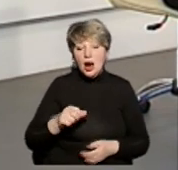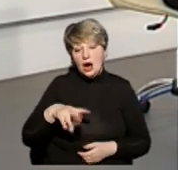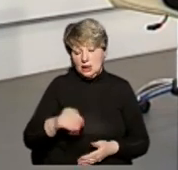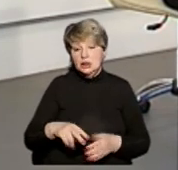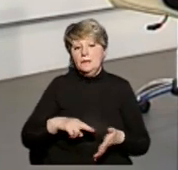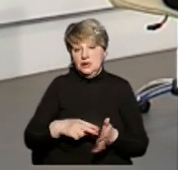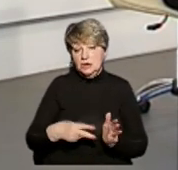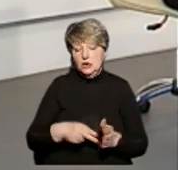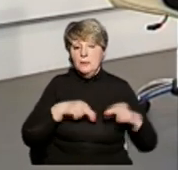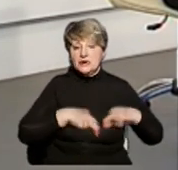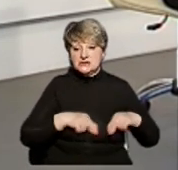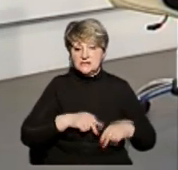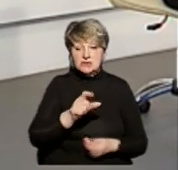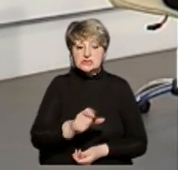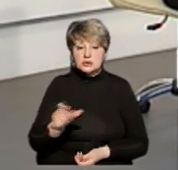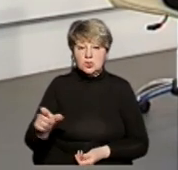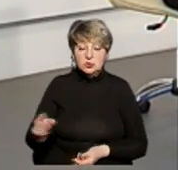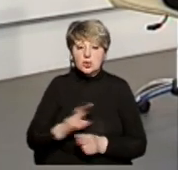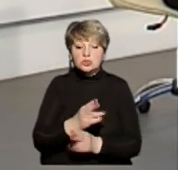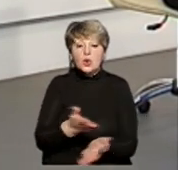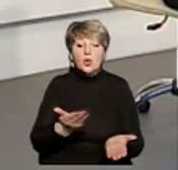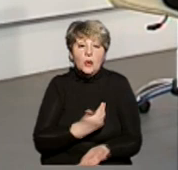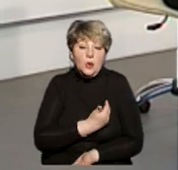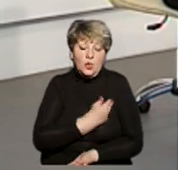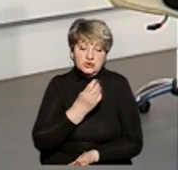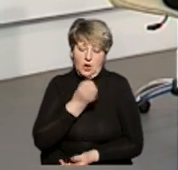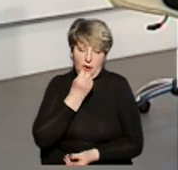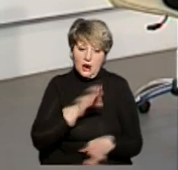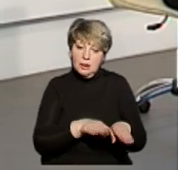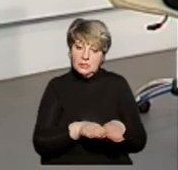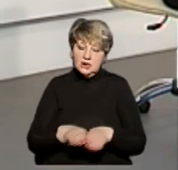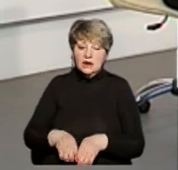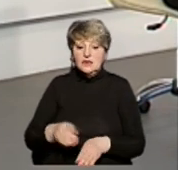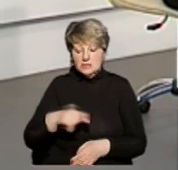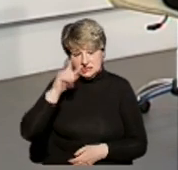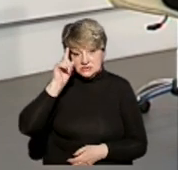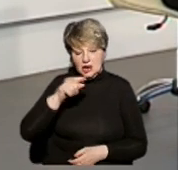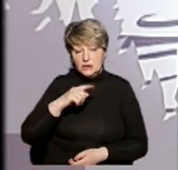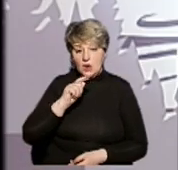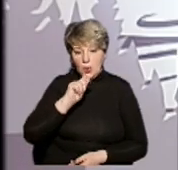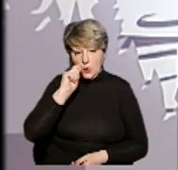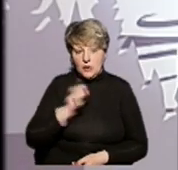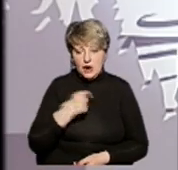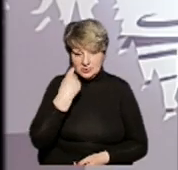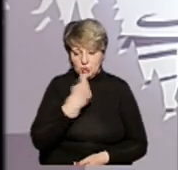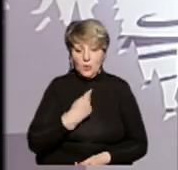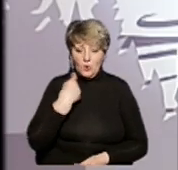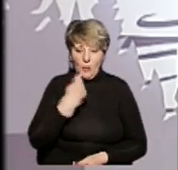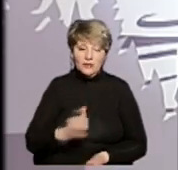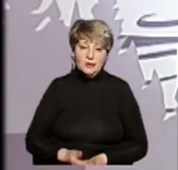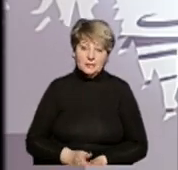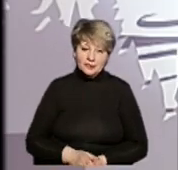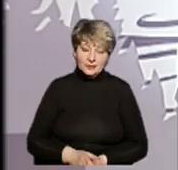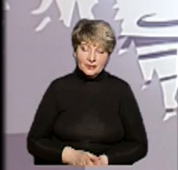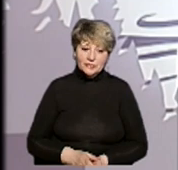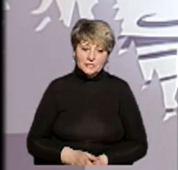плануємо працювати з цими людьми, хто хоче на гарному рівні володіти державною мовою. То в цьому напрямку ми працюємо, правильно?